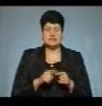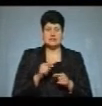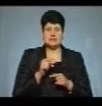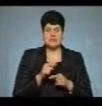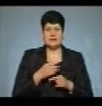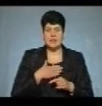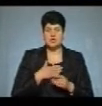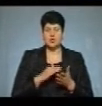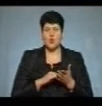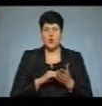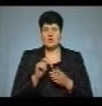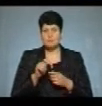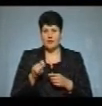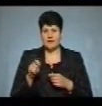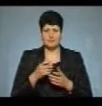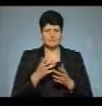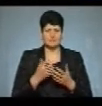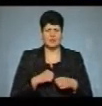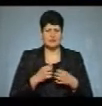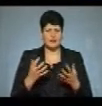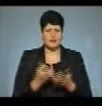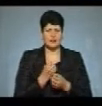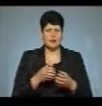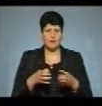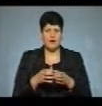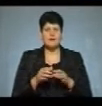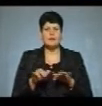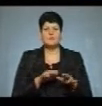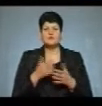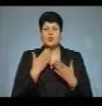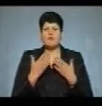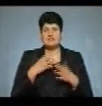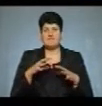кореспонденти намагаються знайти ці компанії і поспілкуватися з власником.